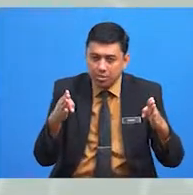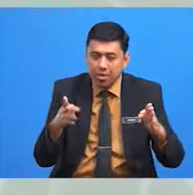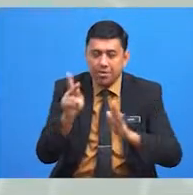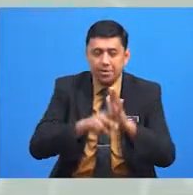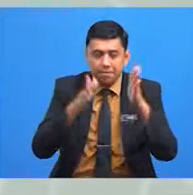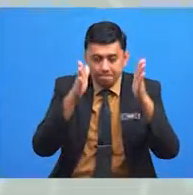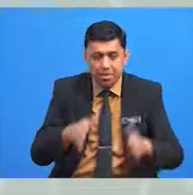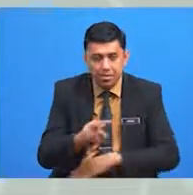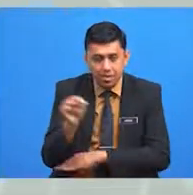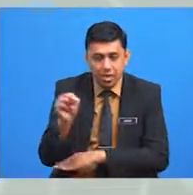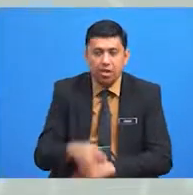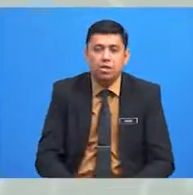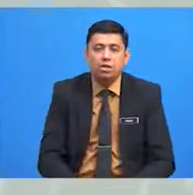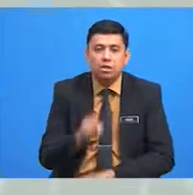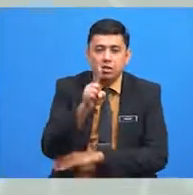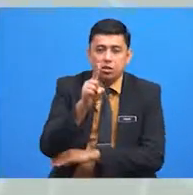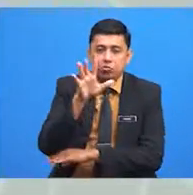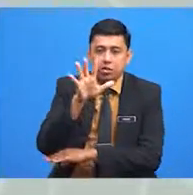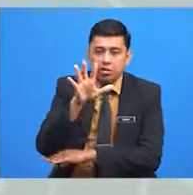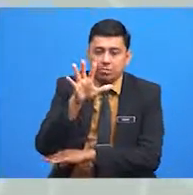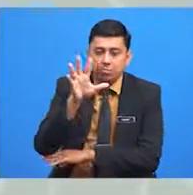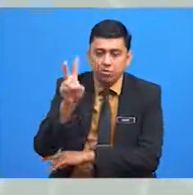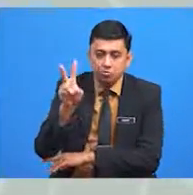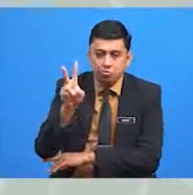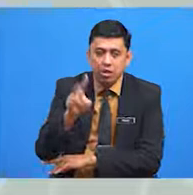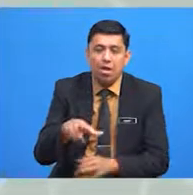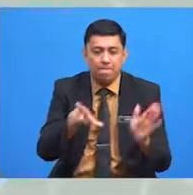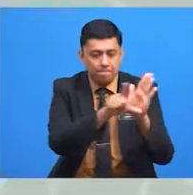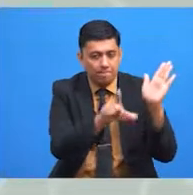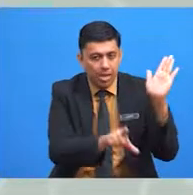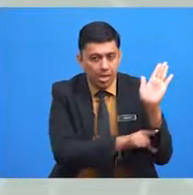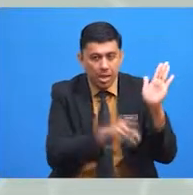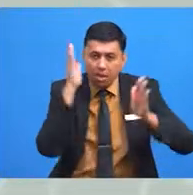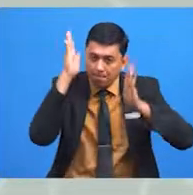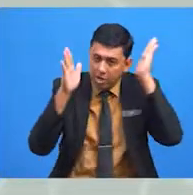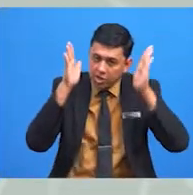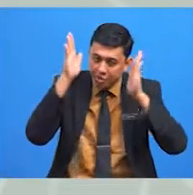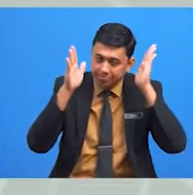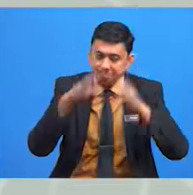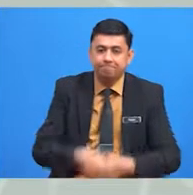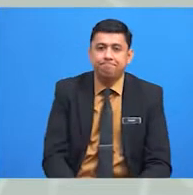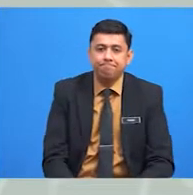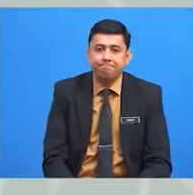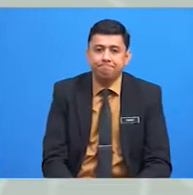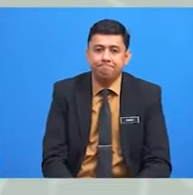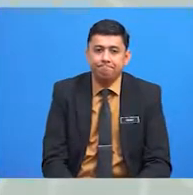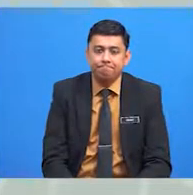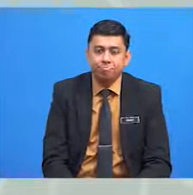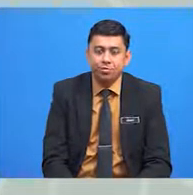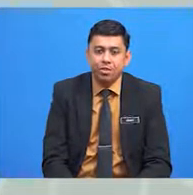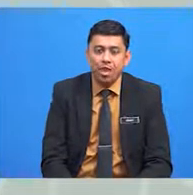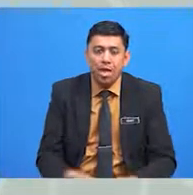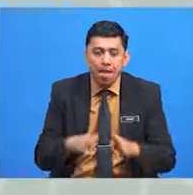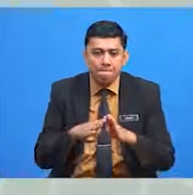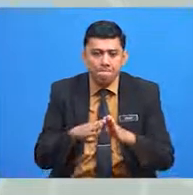perkara 152 Perlembagaan Malaysia. Bahasa Malaysia